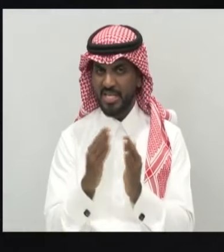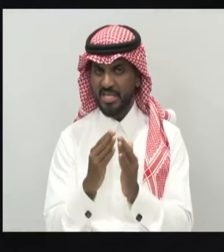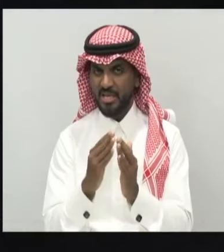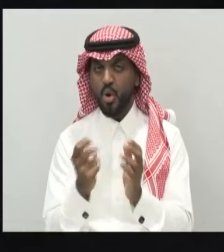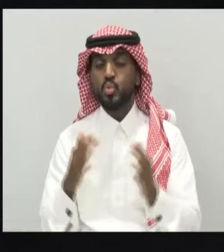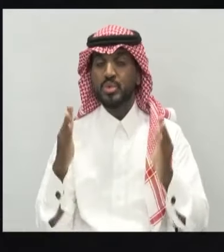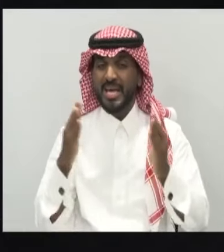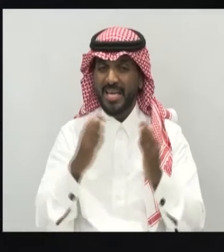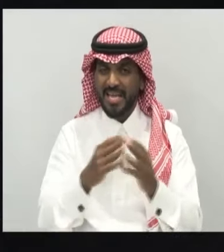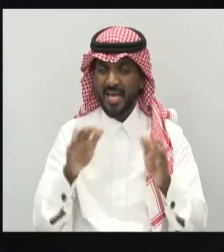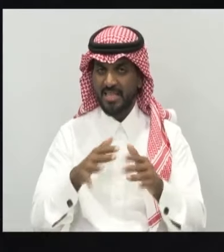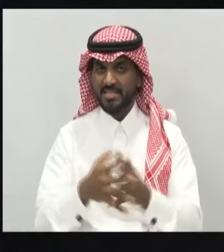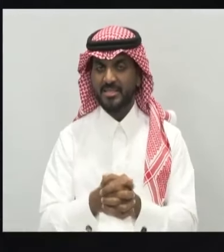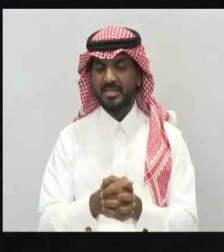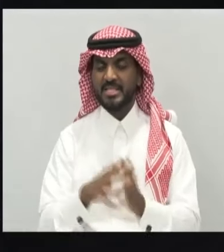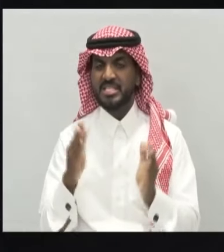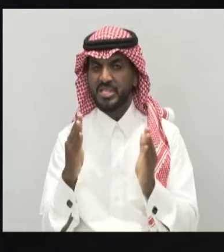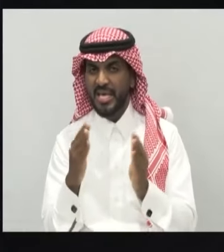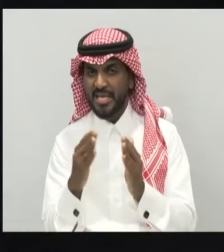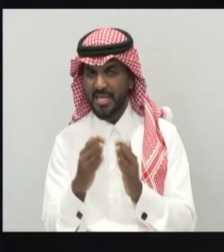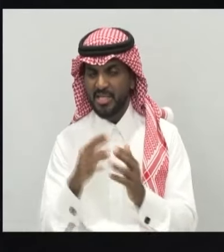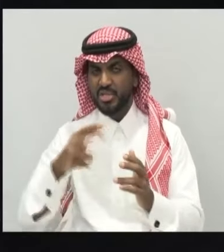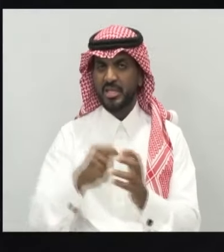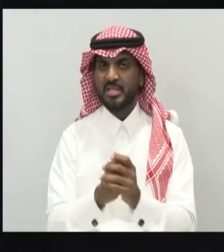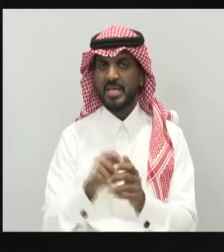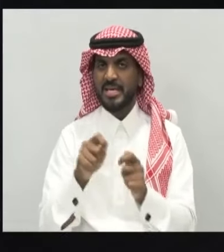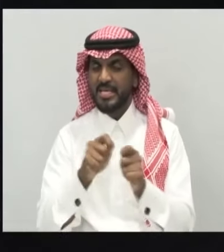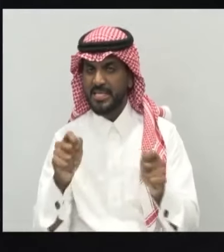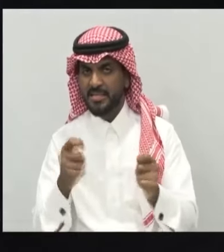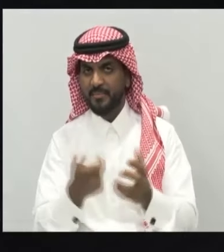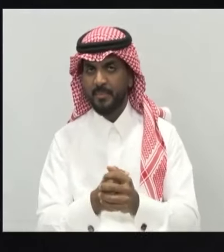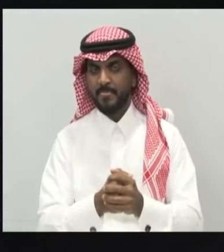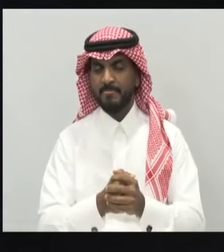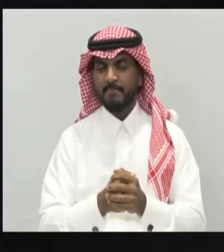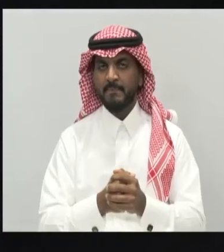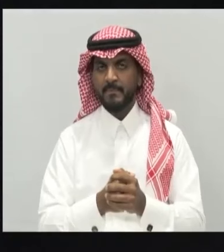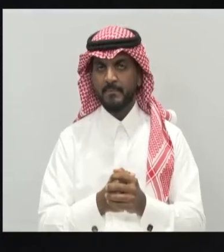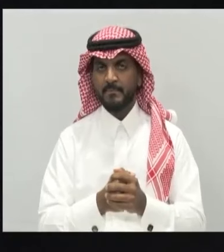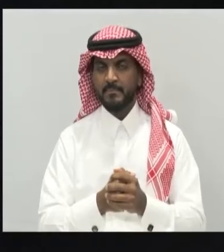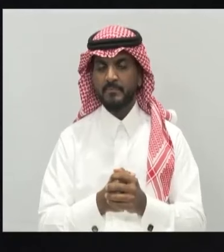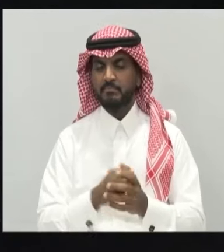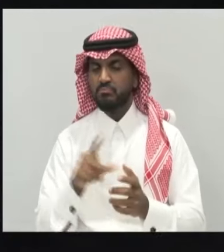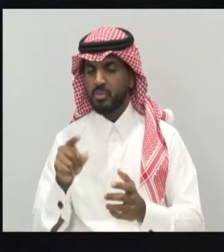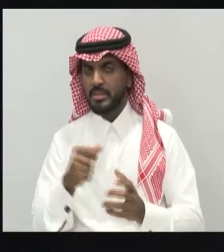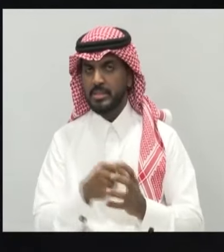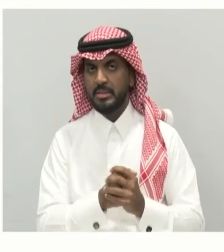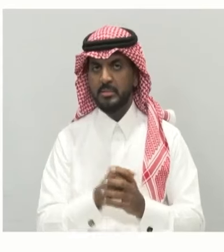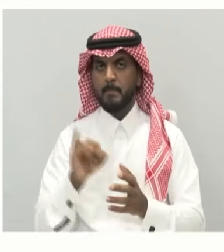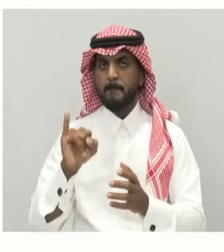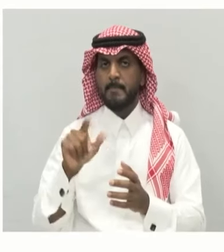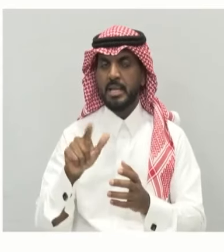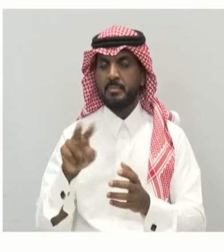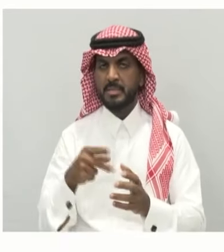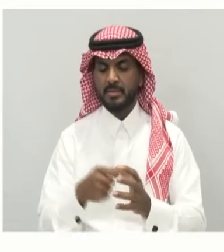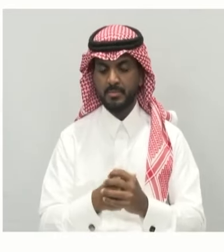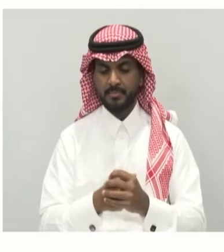جدا صغيره جدا اللي صغيره جدا نقيسها بماذا ممتازين بارك الله فيكم بالمليمتر